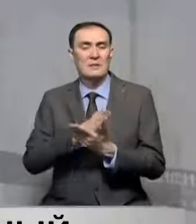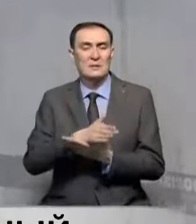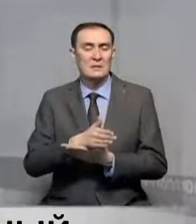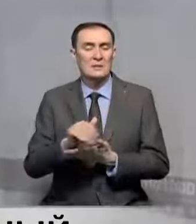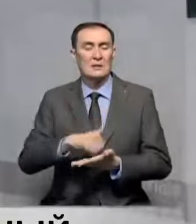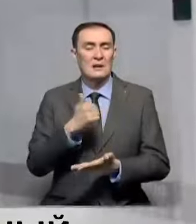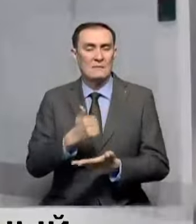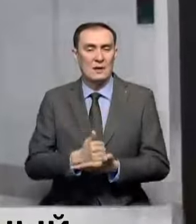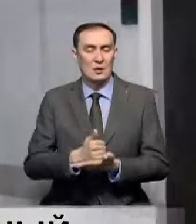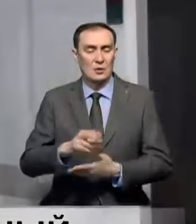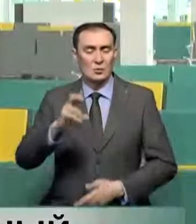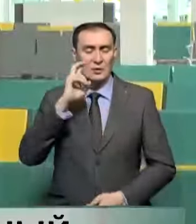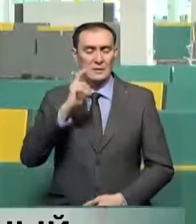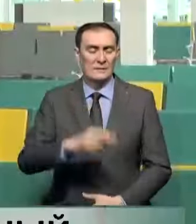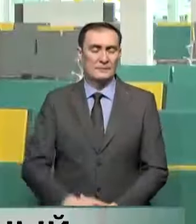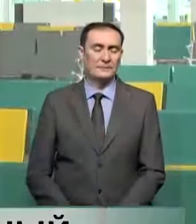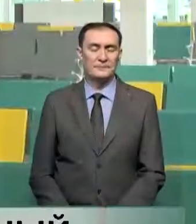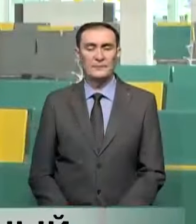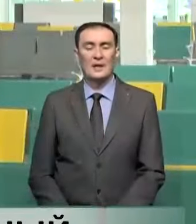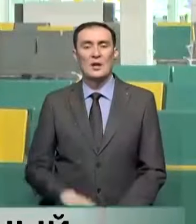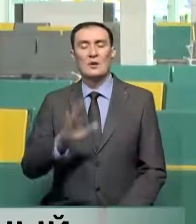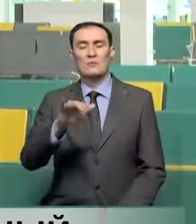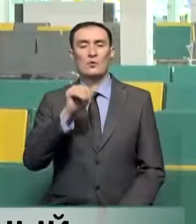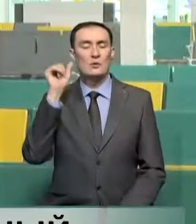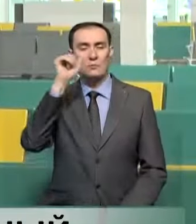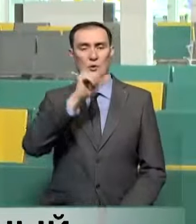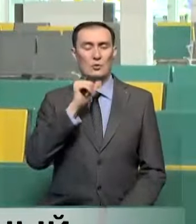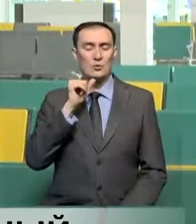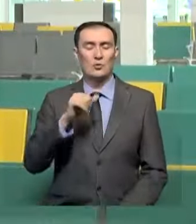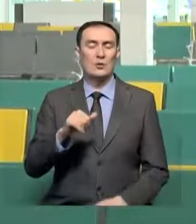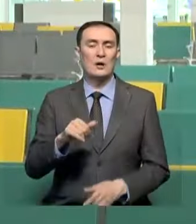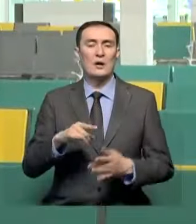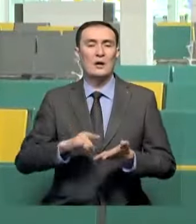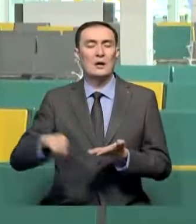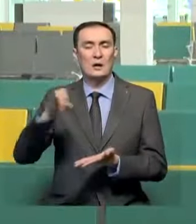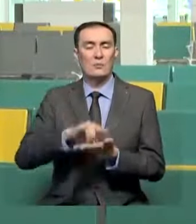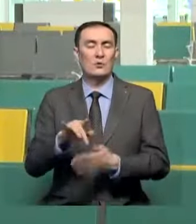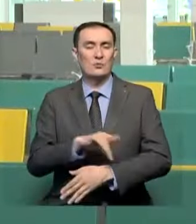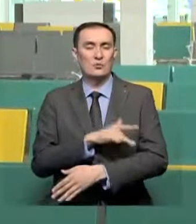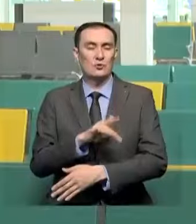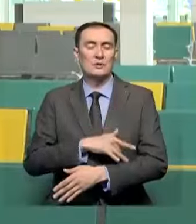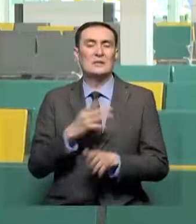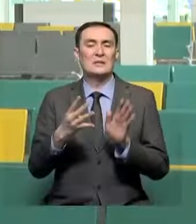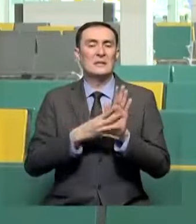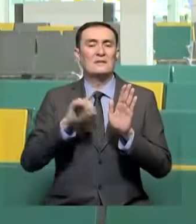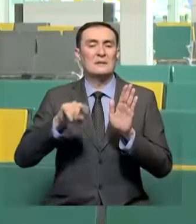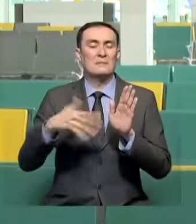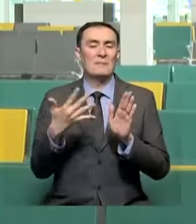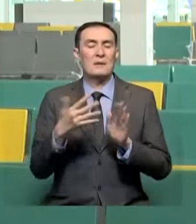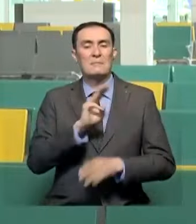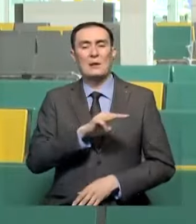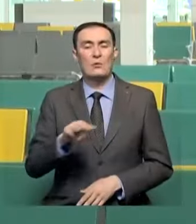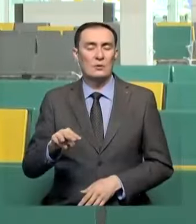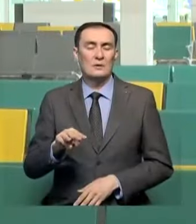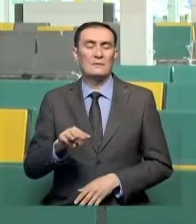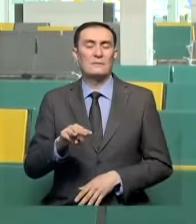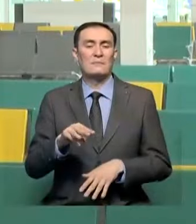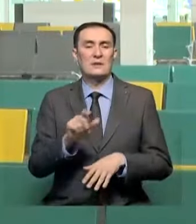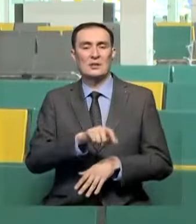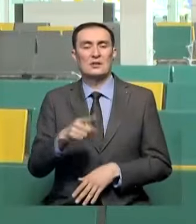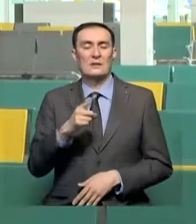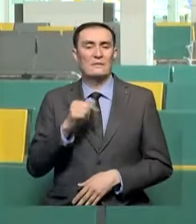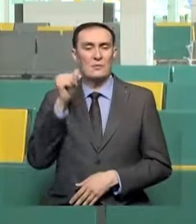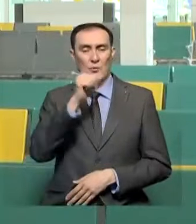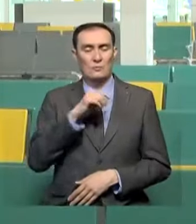глава государства в прошлом году аэропорт Алмааты обслужил 9,5 млн пассажиров это на 49% выше уровня